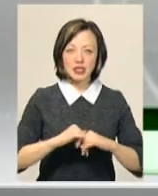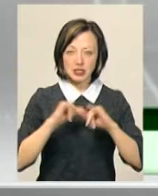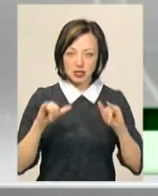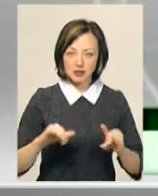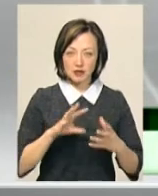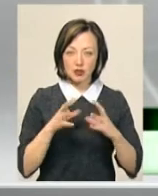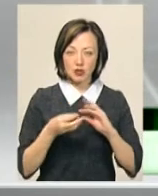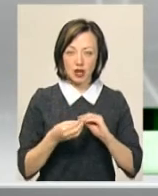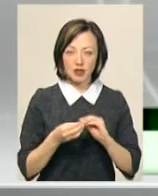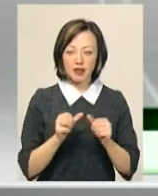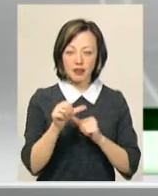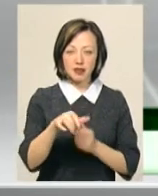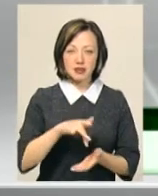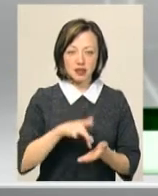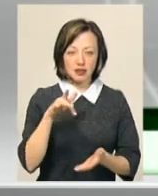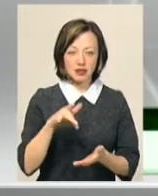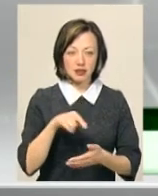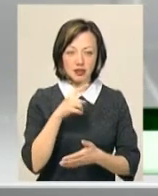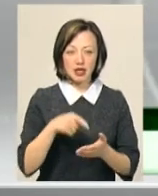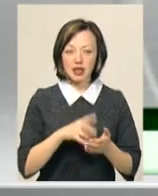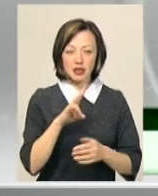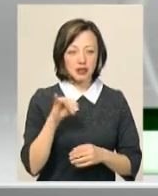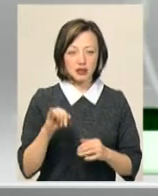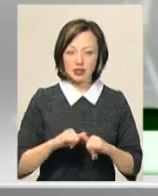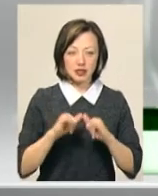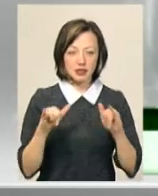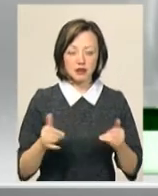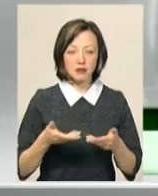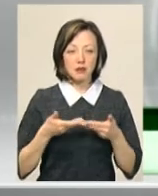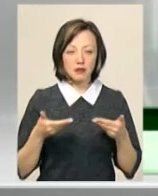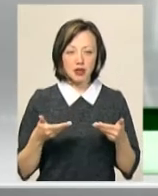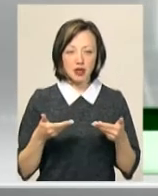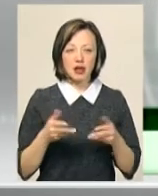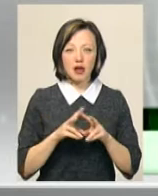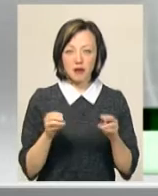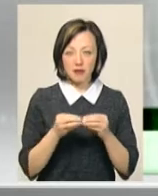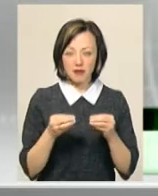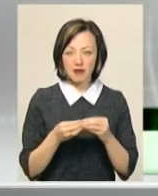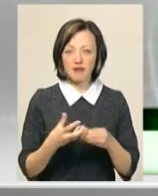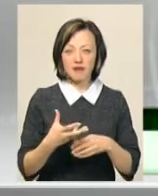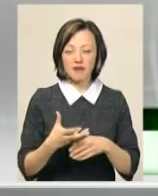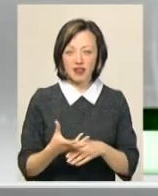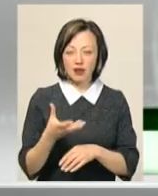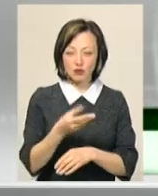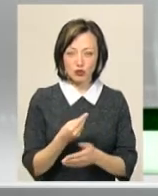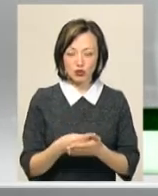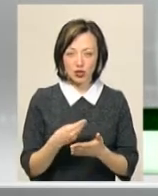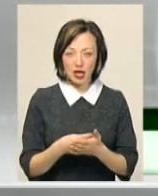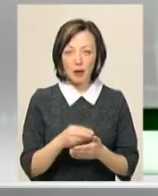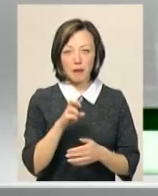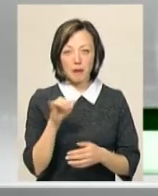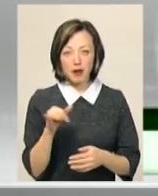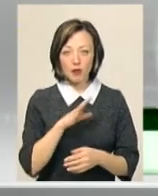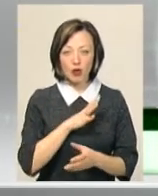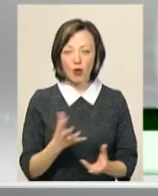результаті цієї децентралізації? Ні, він не зріс. Ми як фінансувалися, так і фінансуємося. Але якби ми